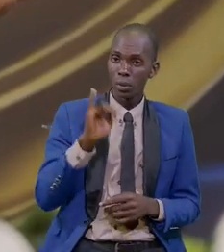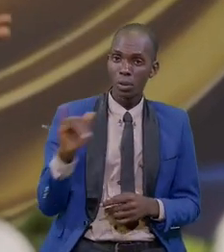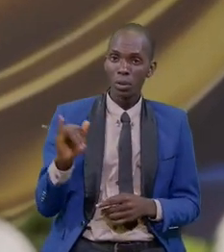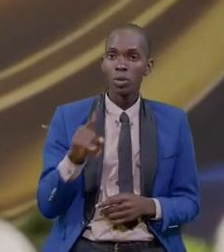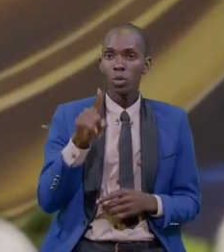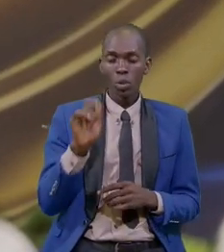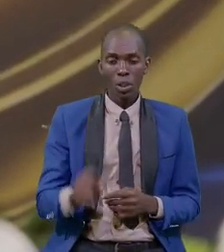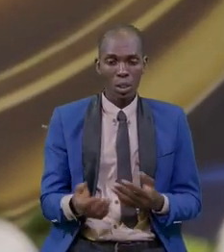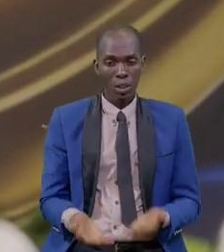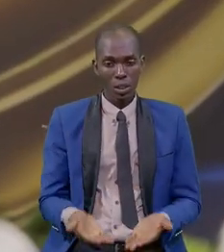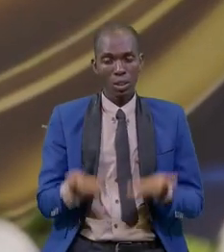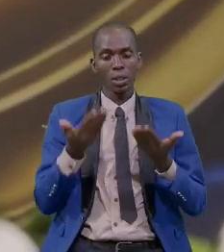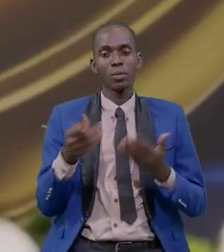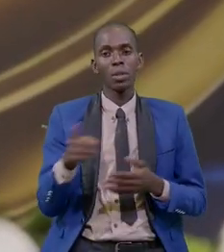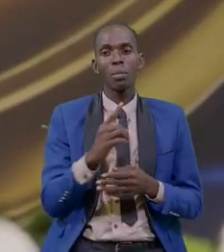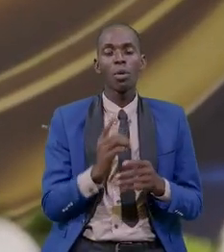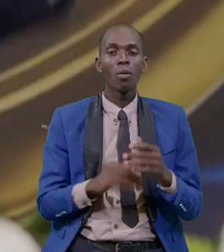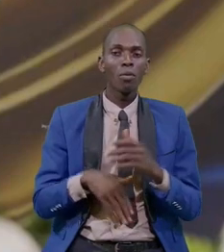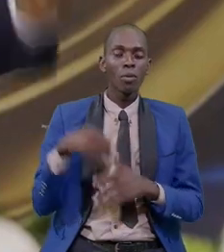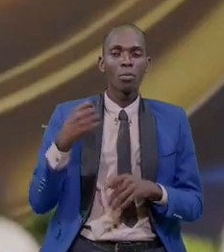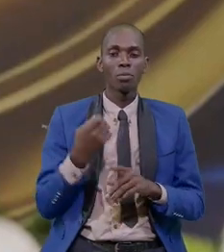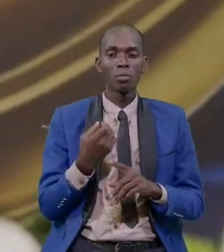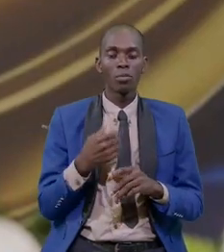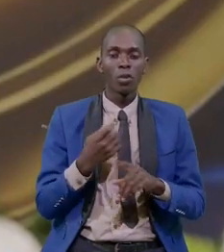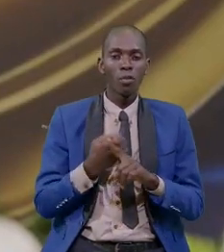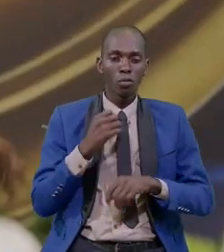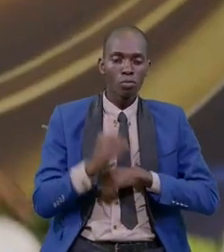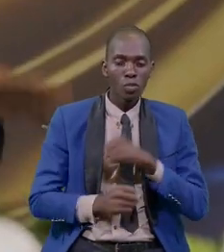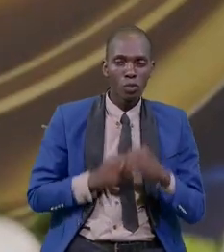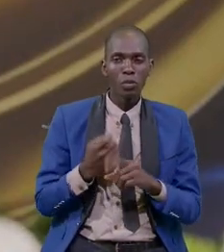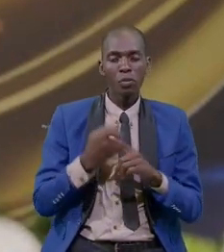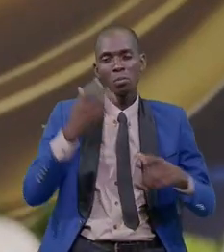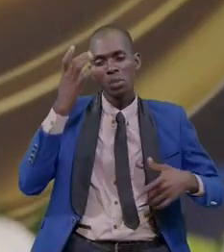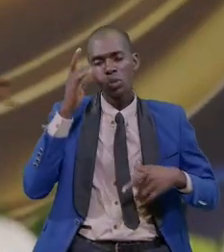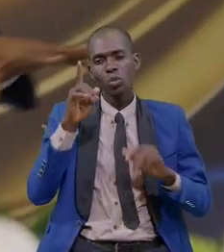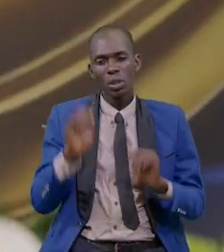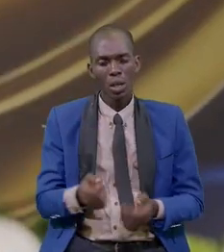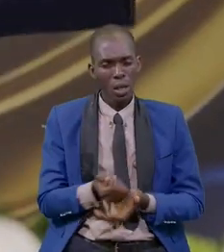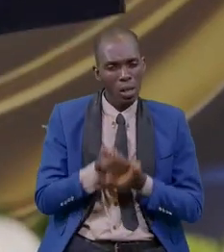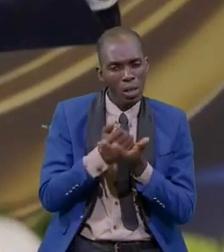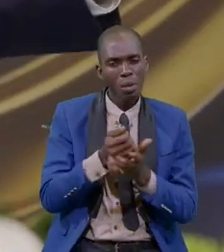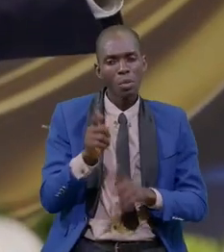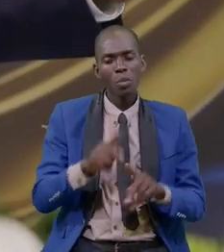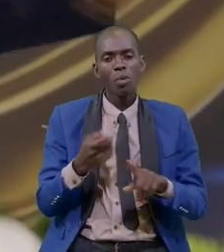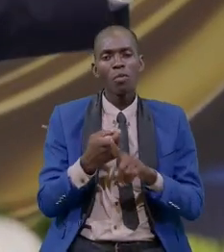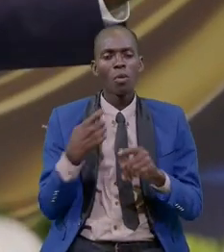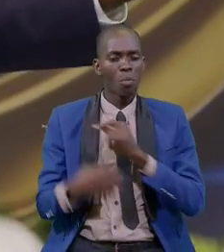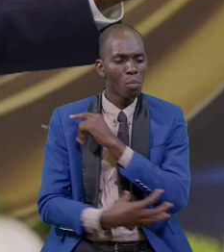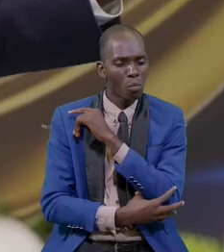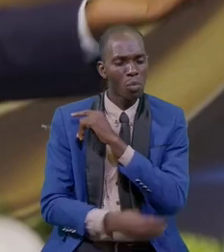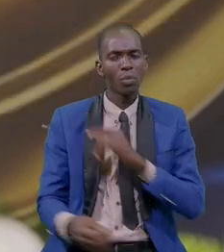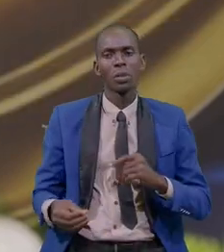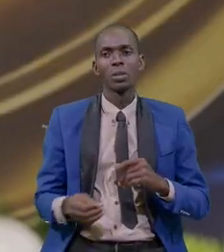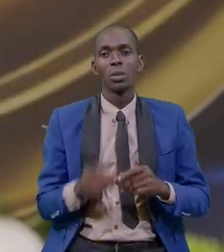faire sortir de la souffrance, de la maladie. Vous pouvez les faire sortir de la pauvreté. Soyez un